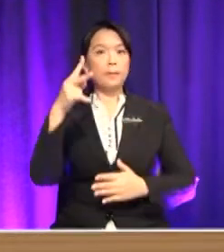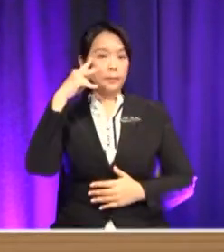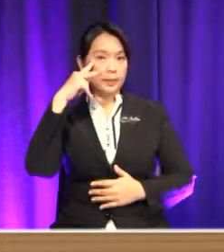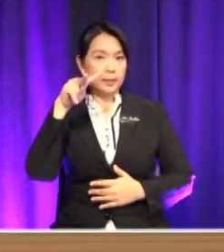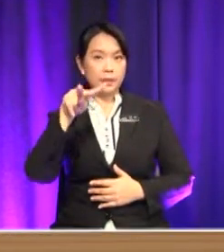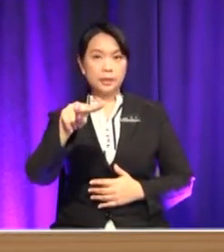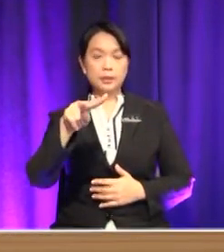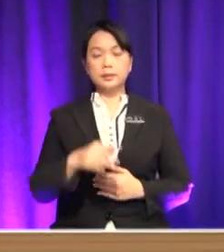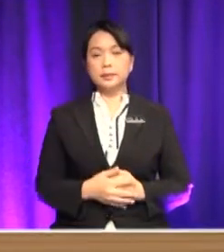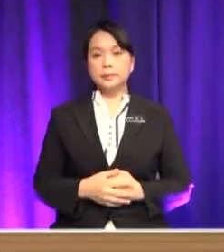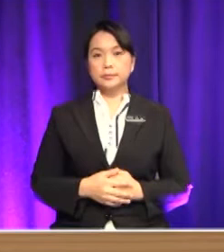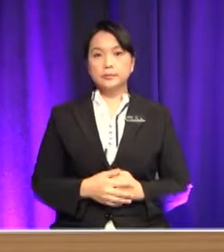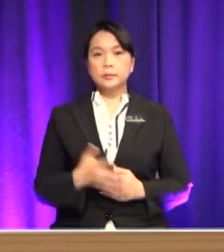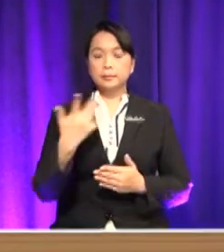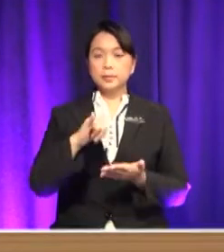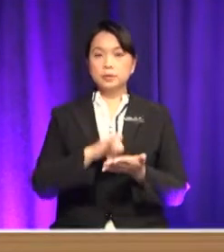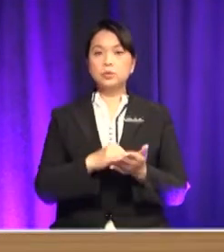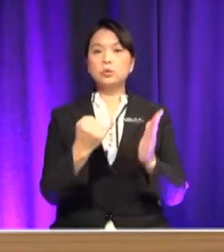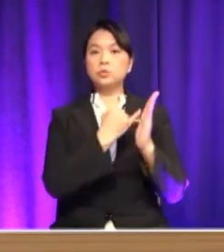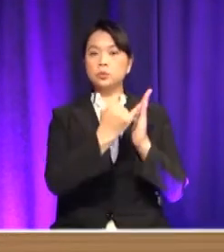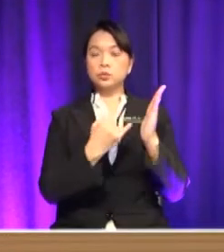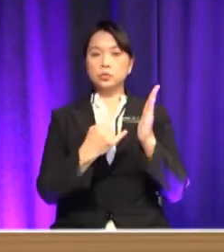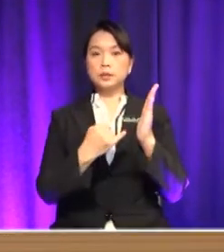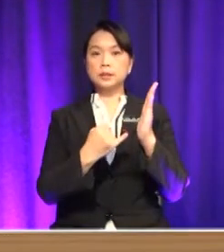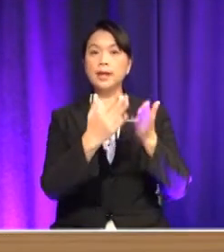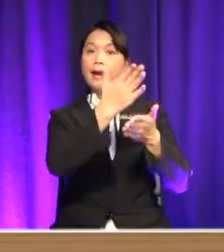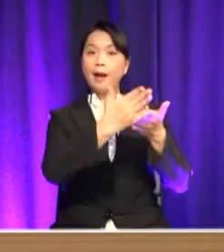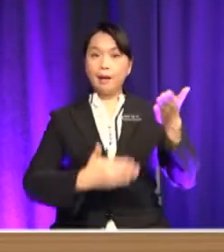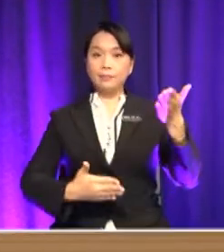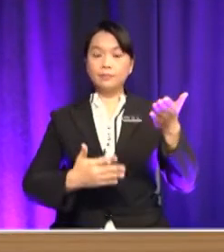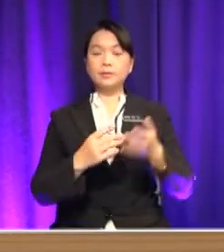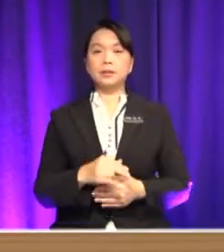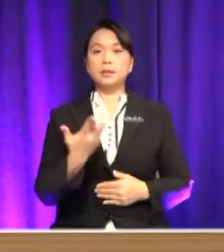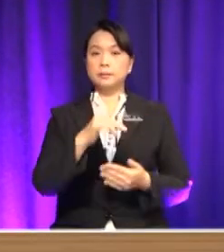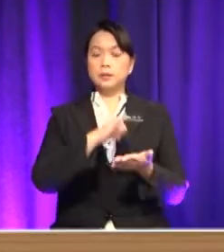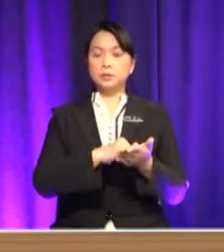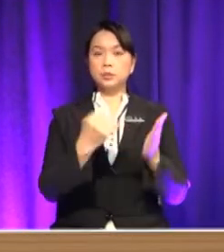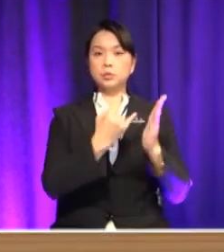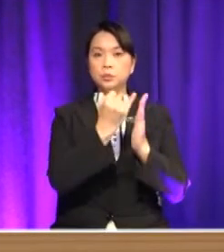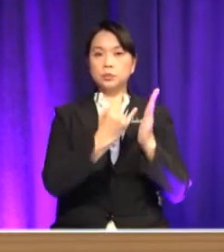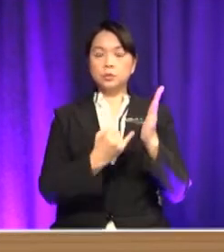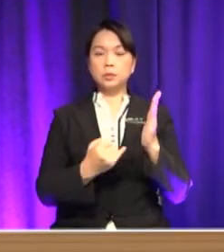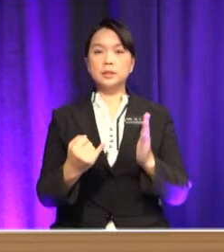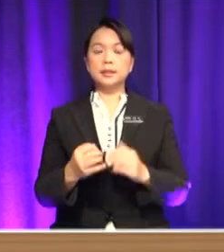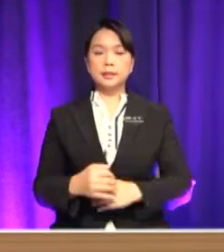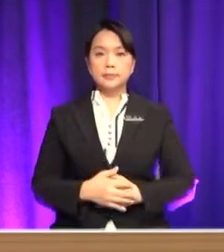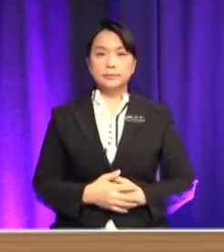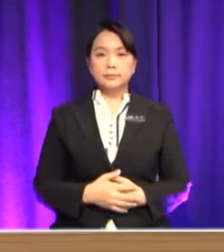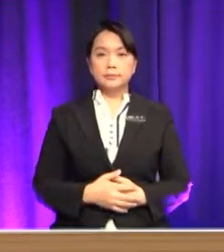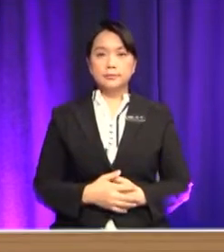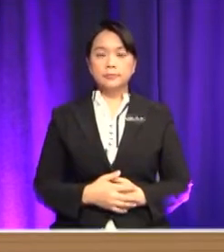lukisan seterusnya adalah lukisan keratan dan yang terakhir ialah